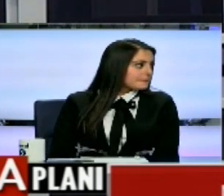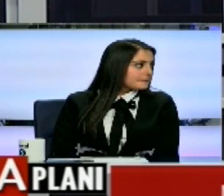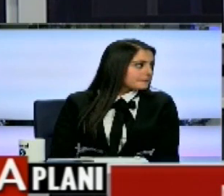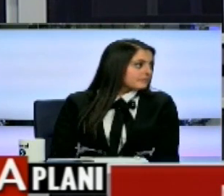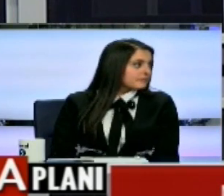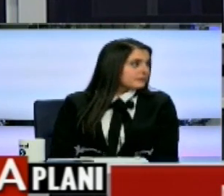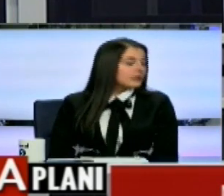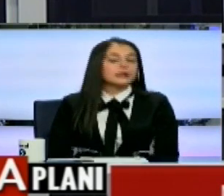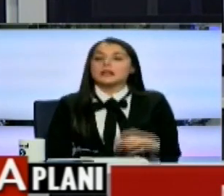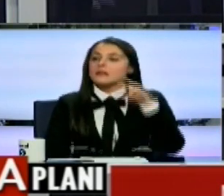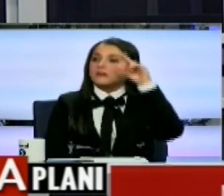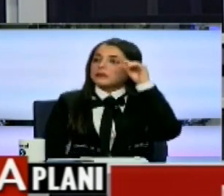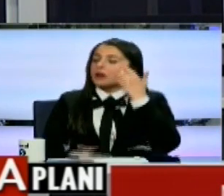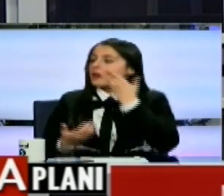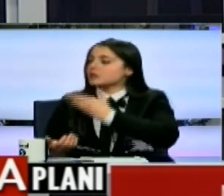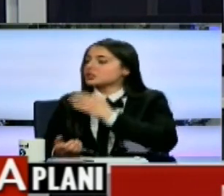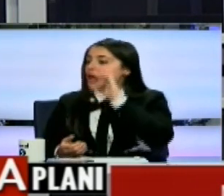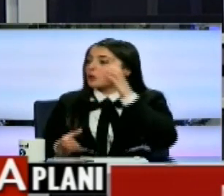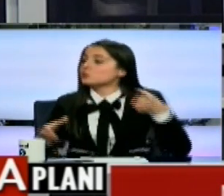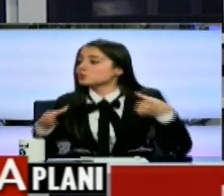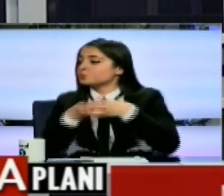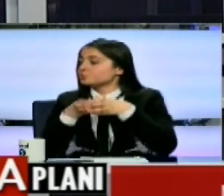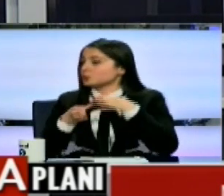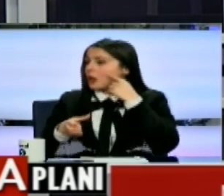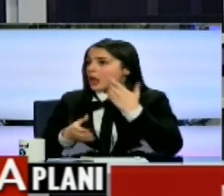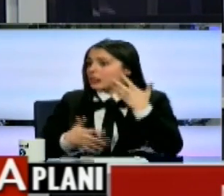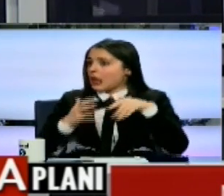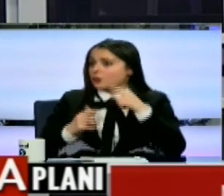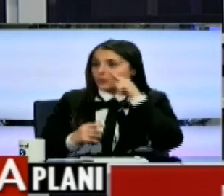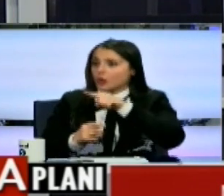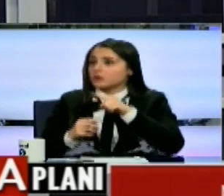Veysel Bey Çelik Grup olarak engellilere yönelik bir konut projesi